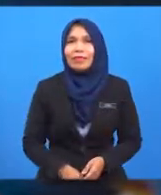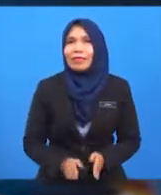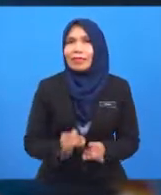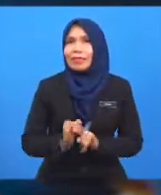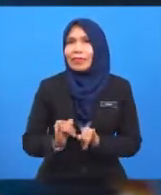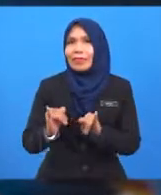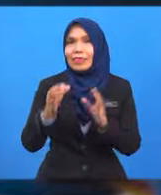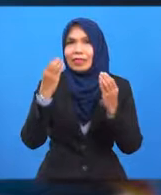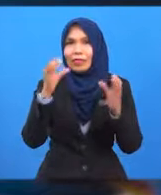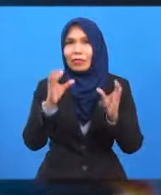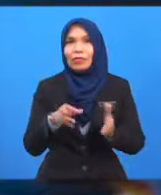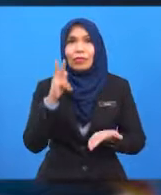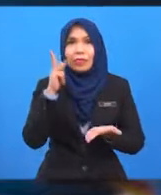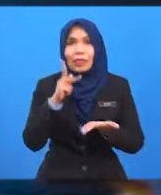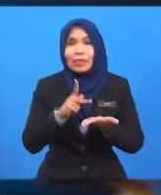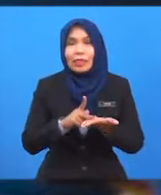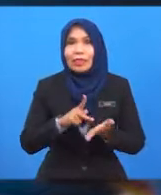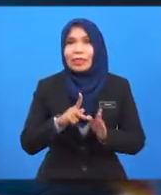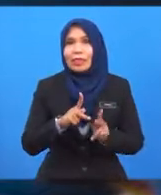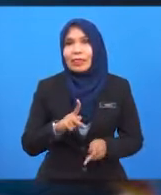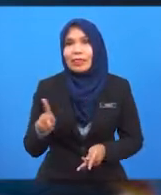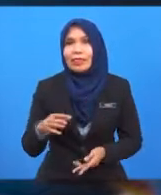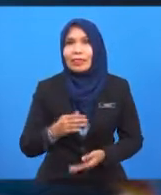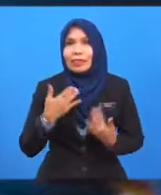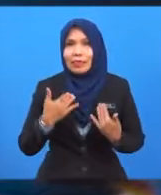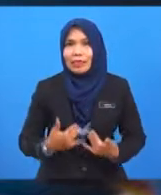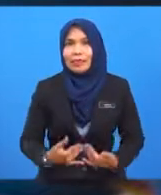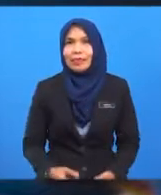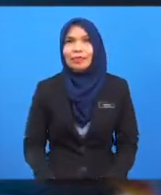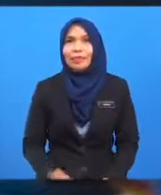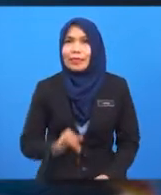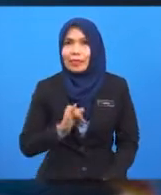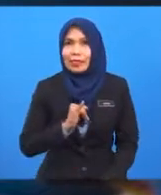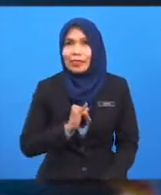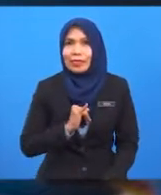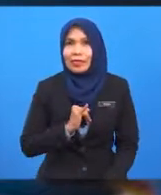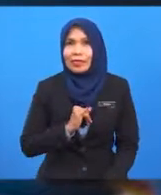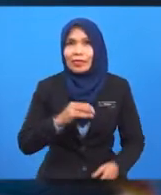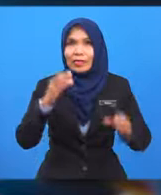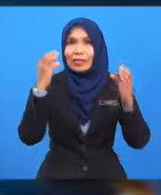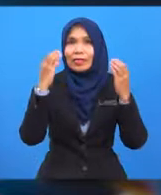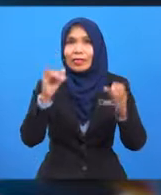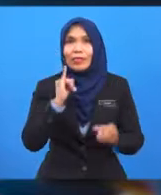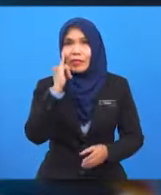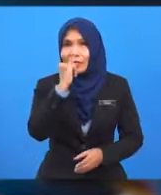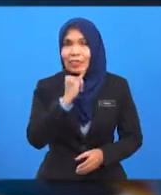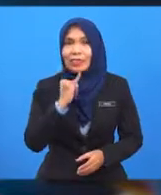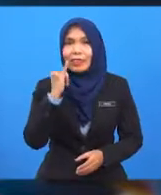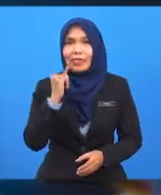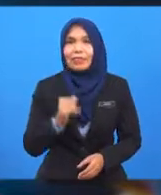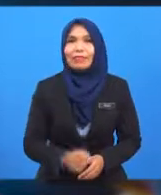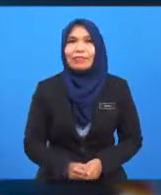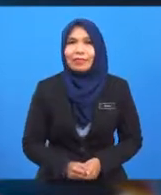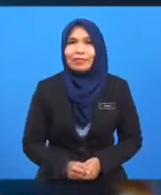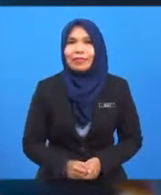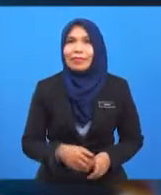cikgu memperkenalkan diri terlebih dahulu. Saya Cikgu Indah Syahidah binti